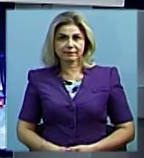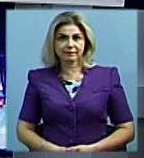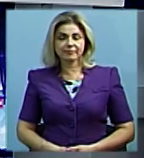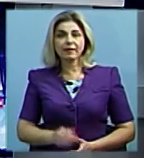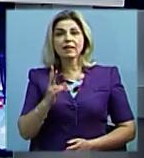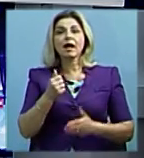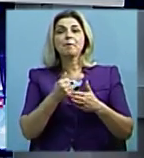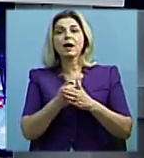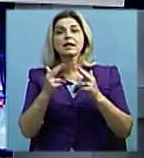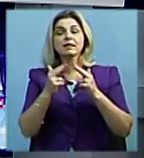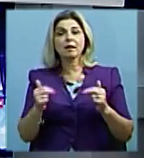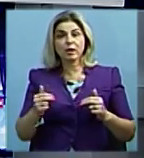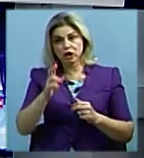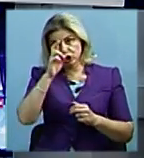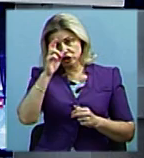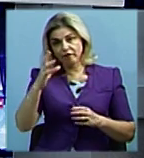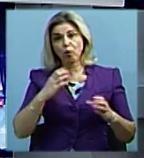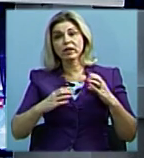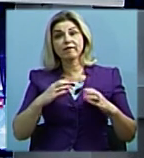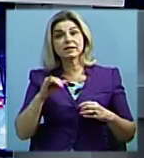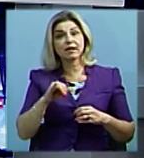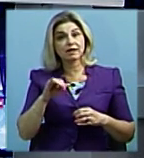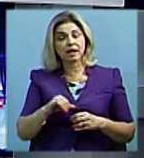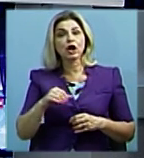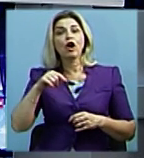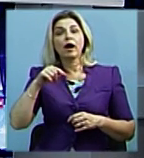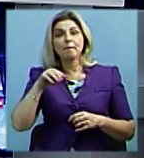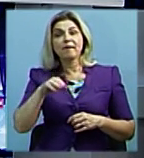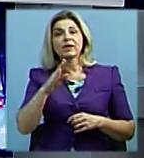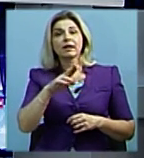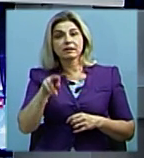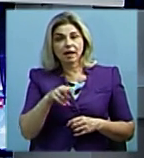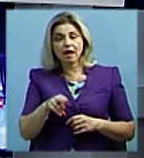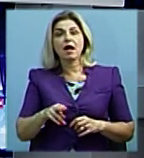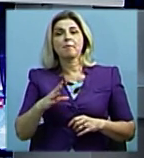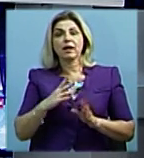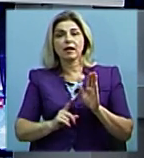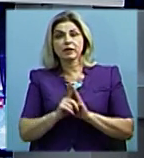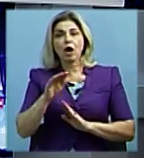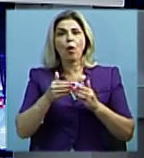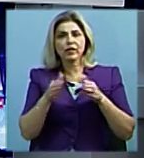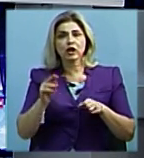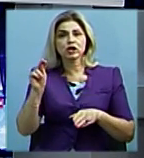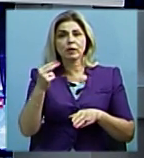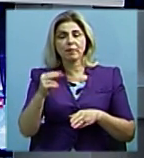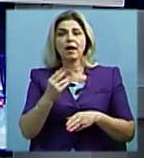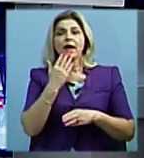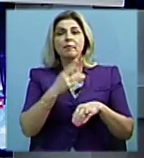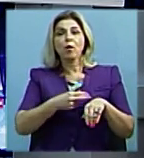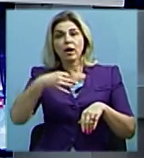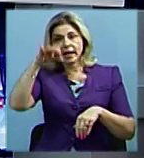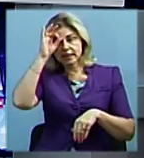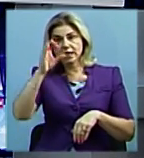На базі Дніпропетровського державного університету внутрішніх справ стартував відкритий чемпіонат Національної поліції України